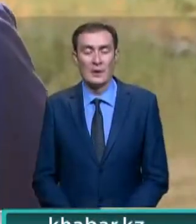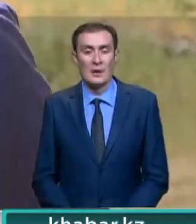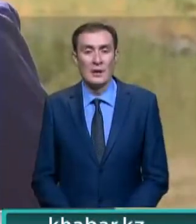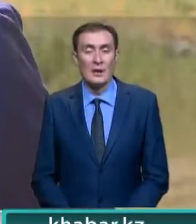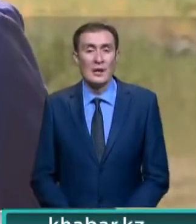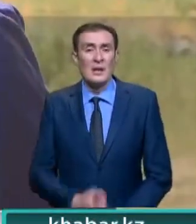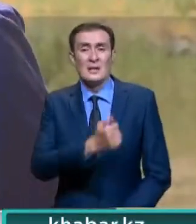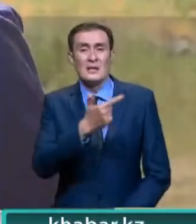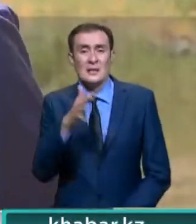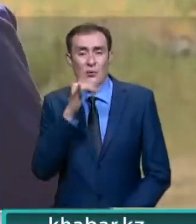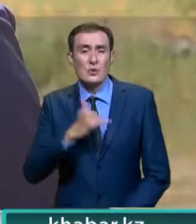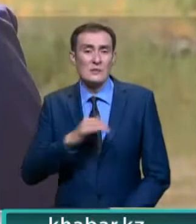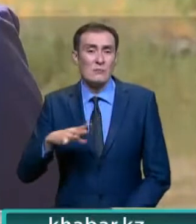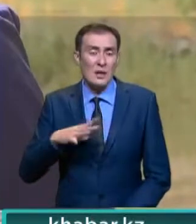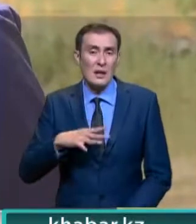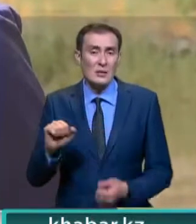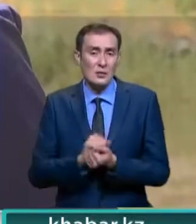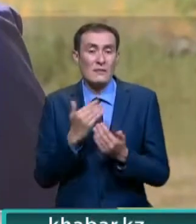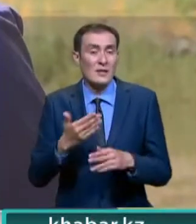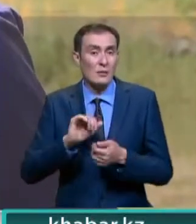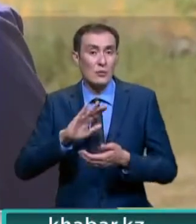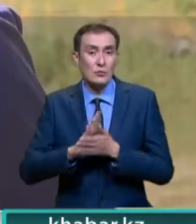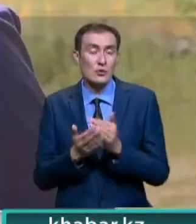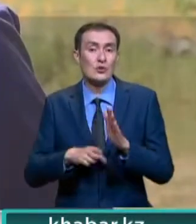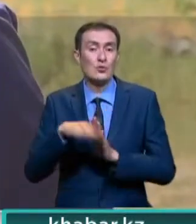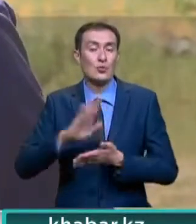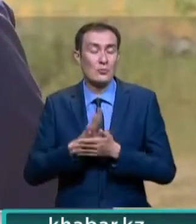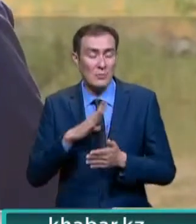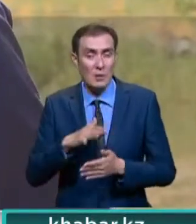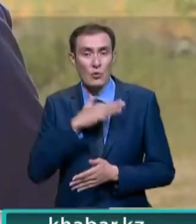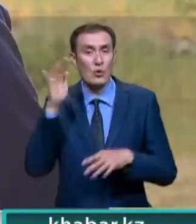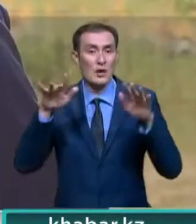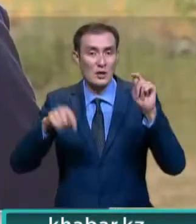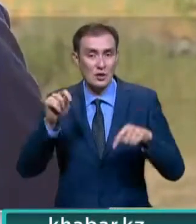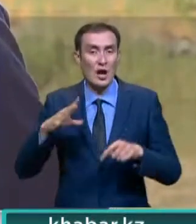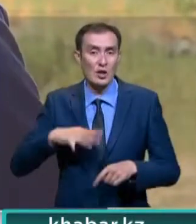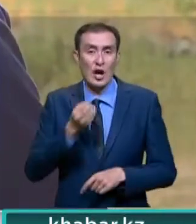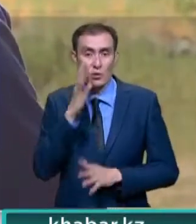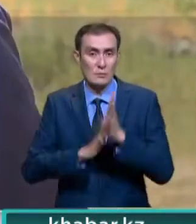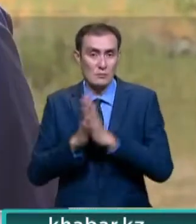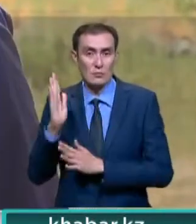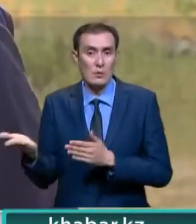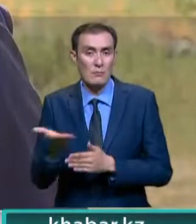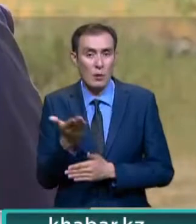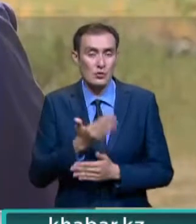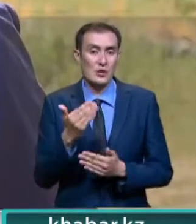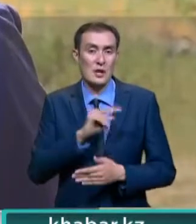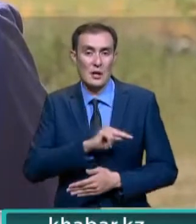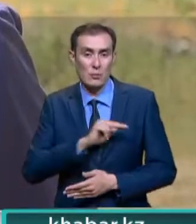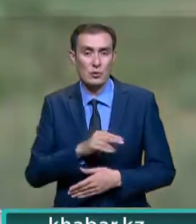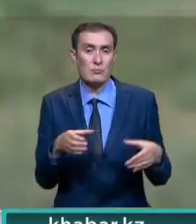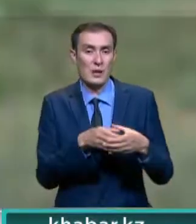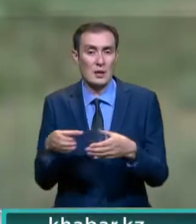Последние несколько лет у нас была засуха. В этом году ситуация намного лучше. Было много дождей. Ожидаем хороший покос. Сейчас работают